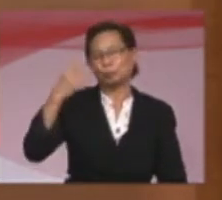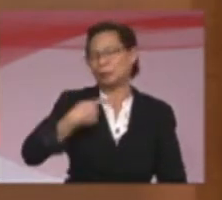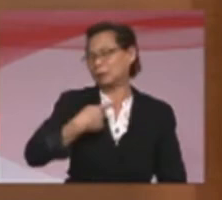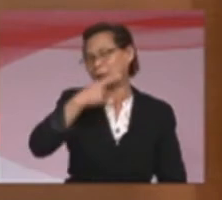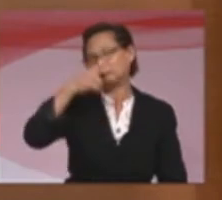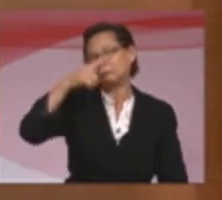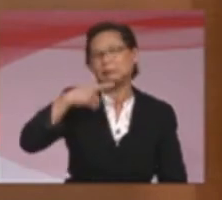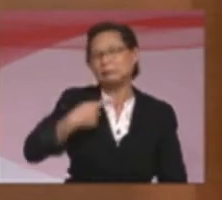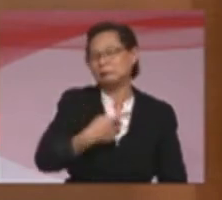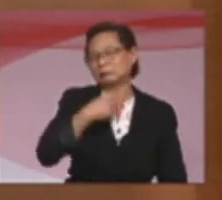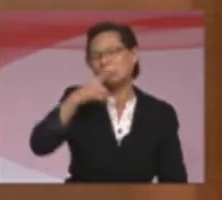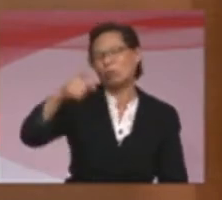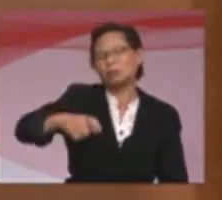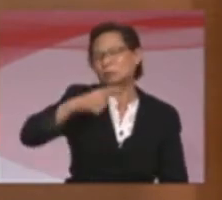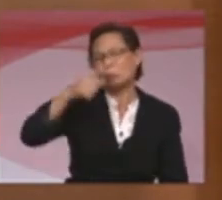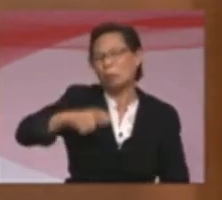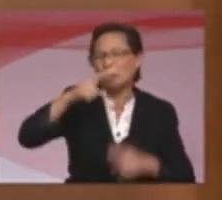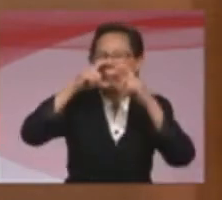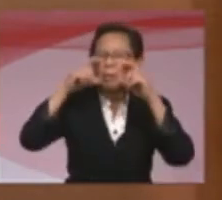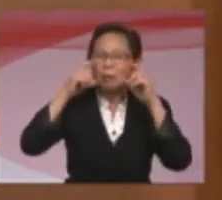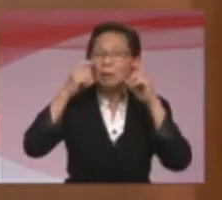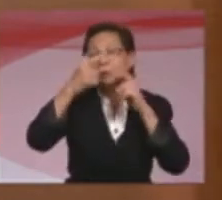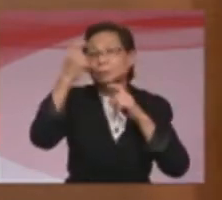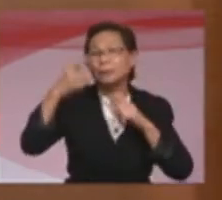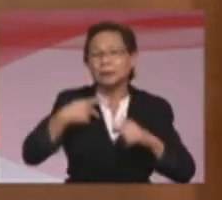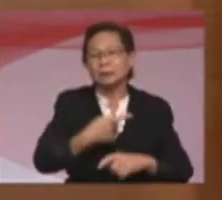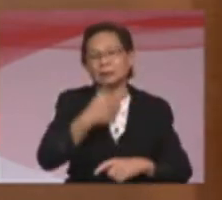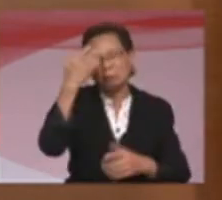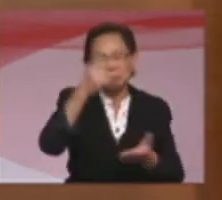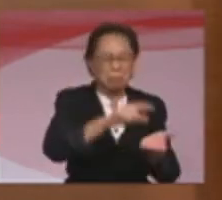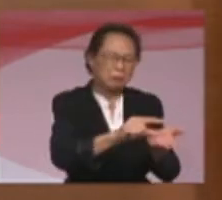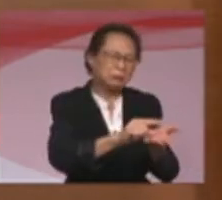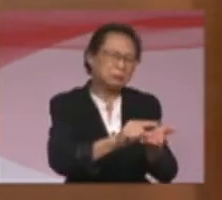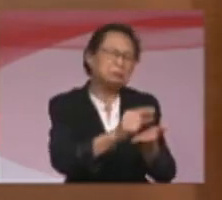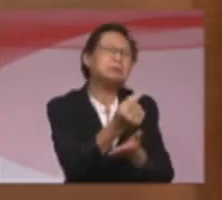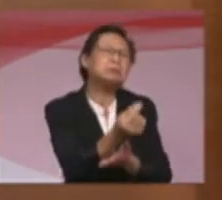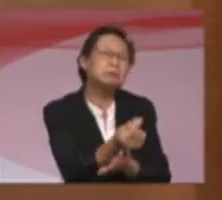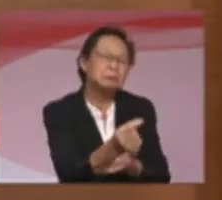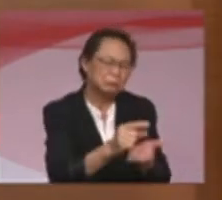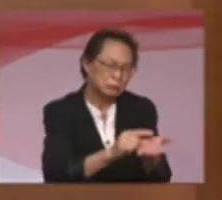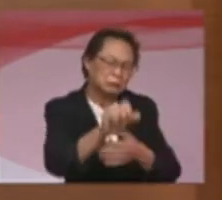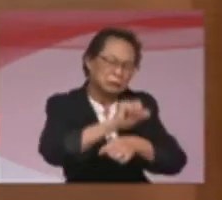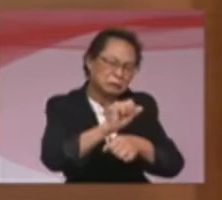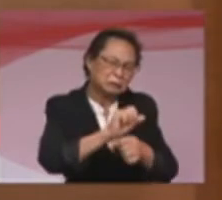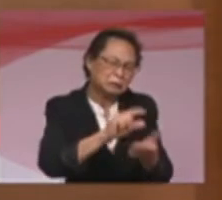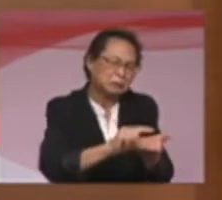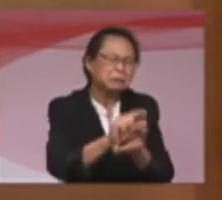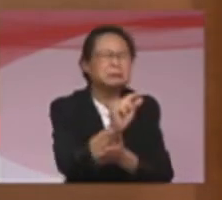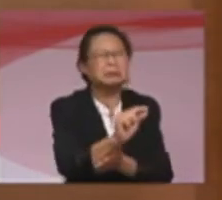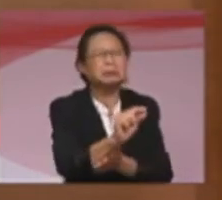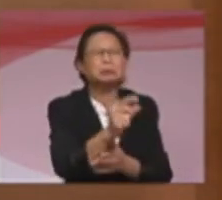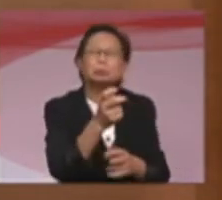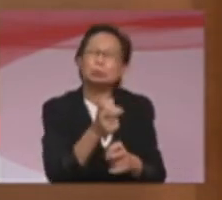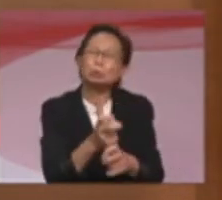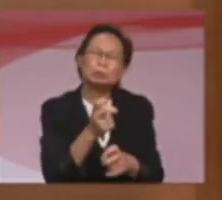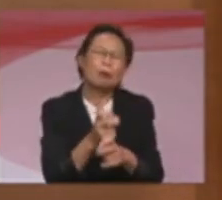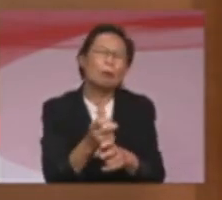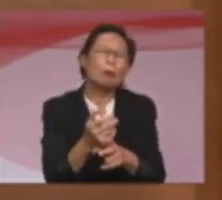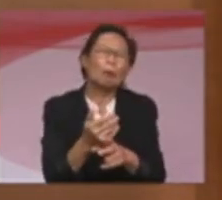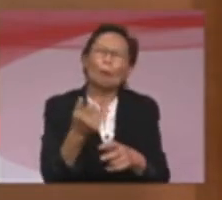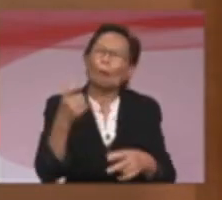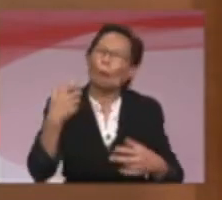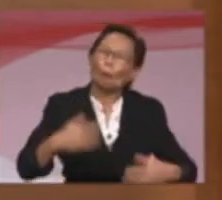kita tahu untuk mereka yang berpendapatan rendah, adalah amat